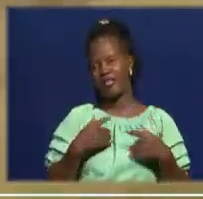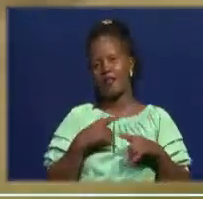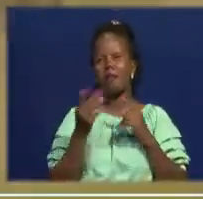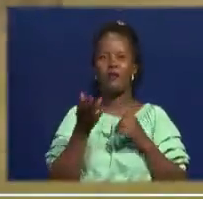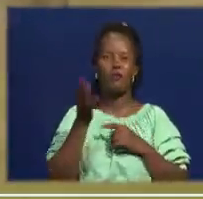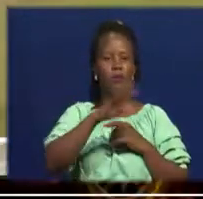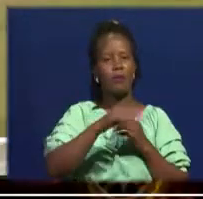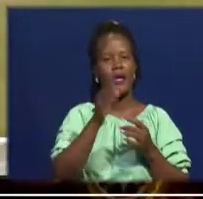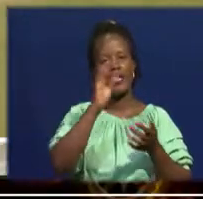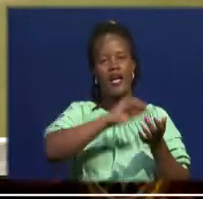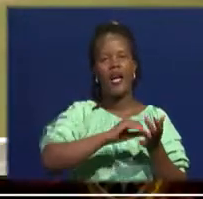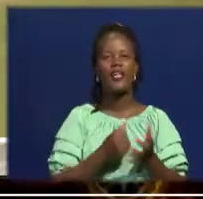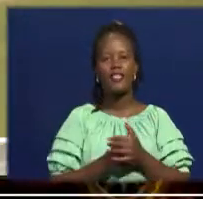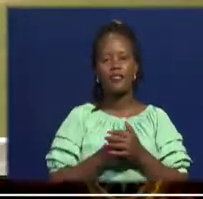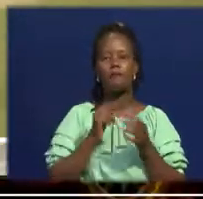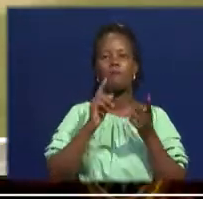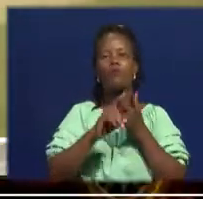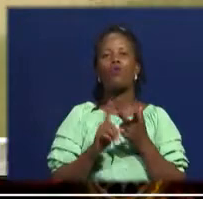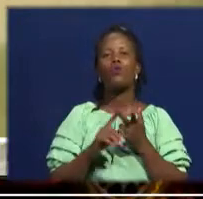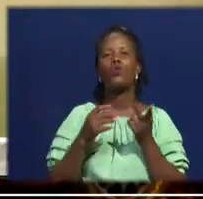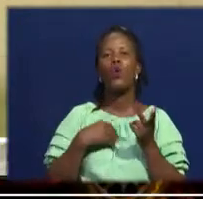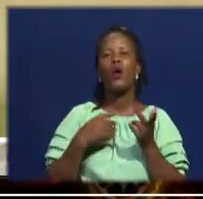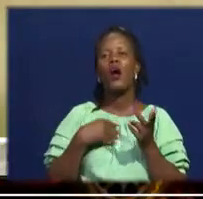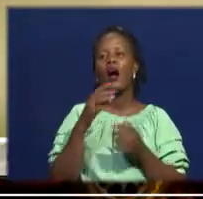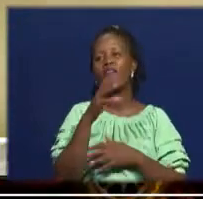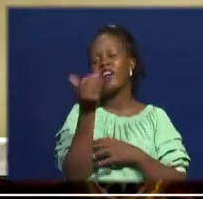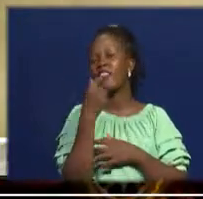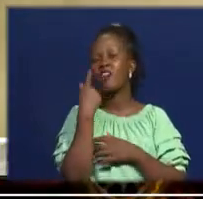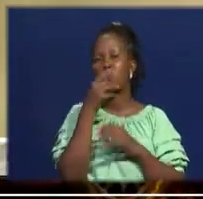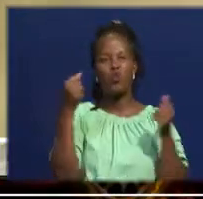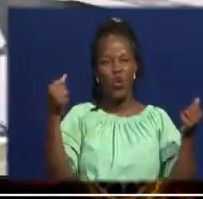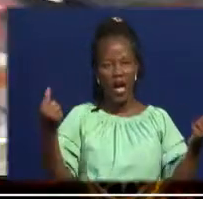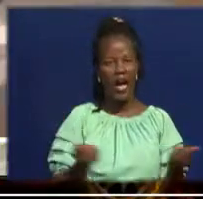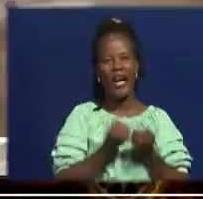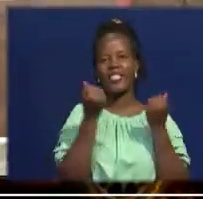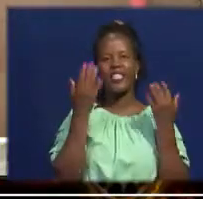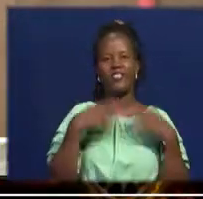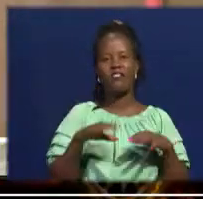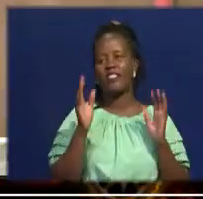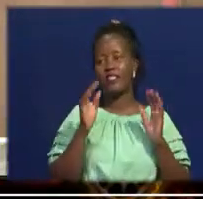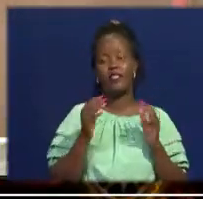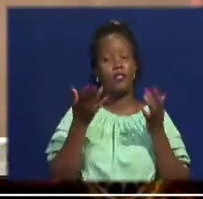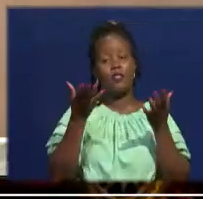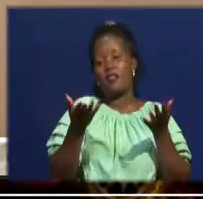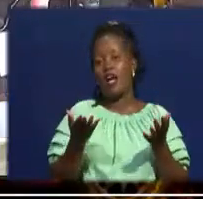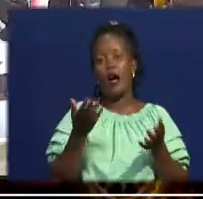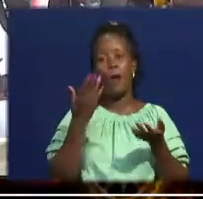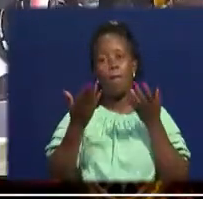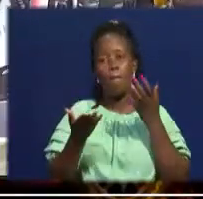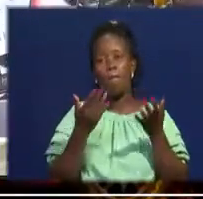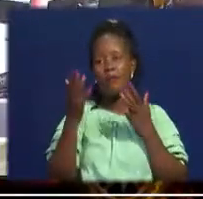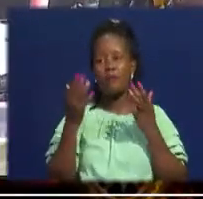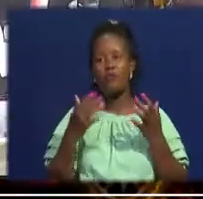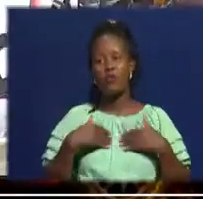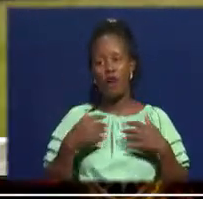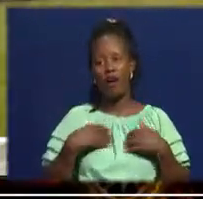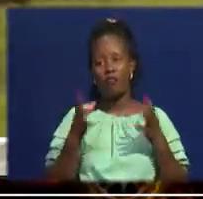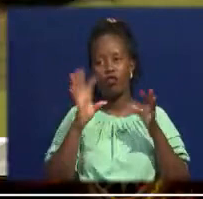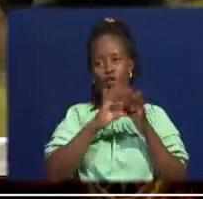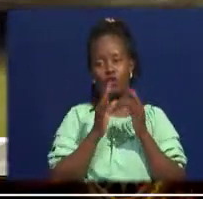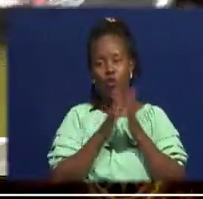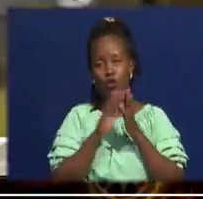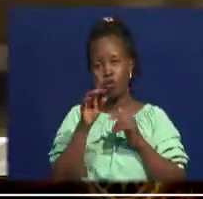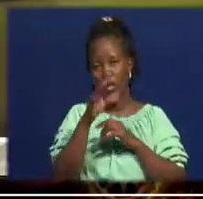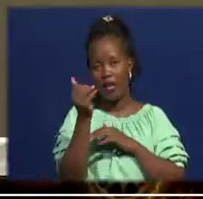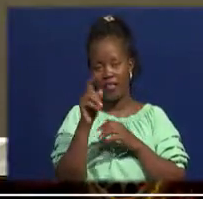Rally. Pia kunaye Akif Virani alipata ajali na sasa atarudi pia kwa Super Rally. Meneshra Thod na Hamza